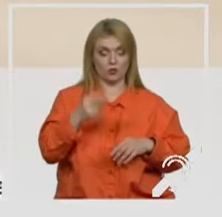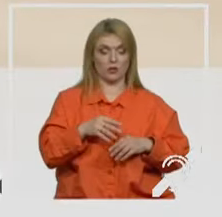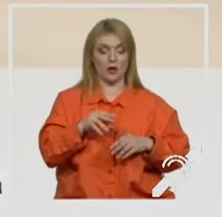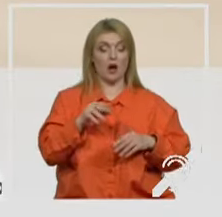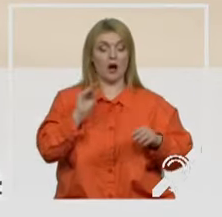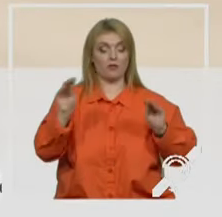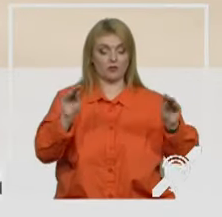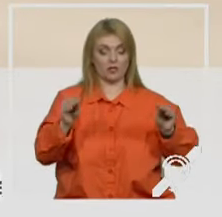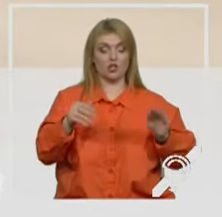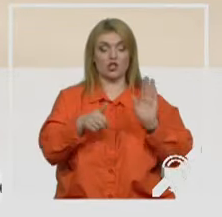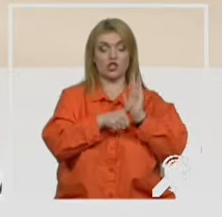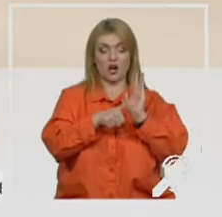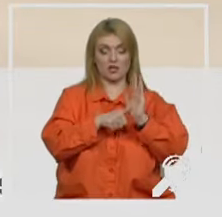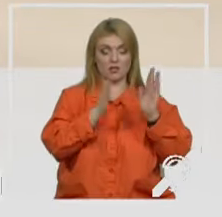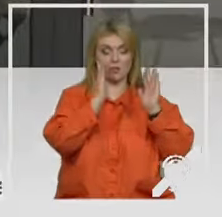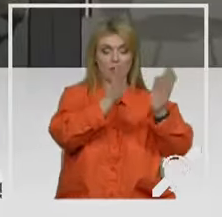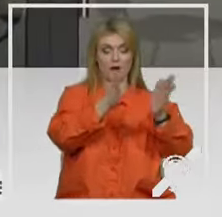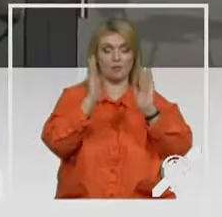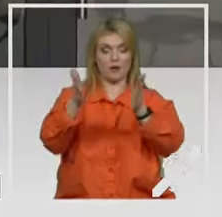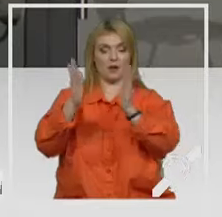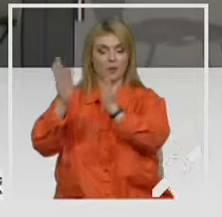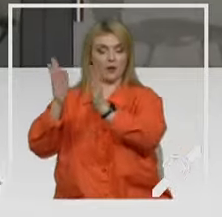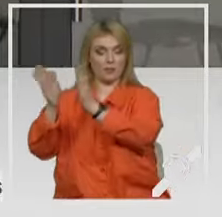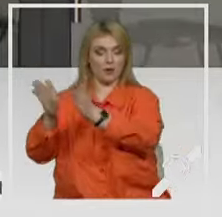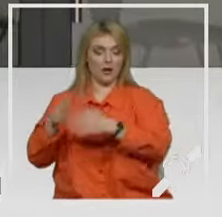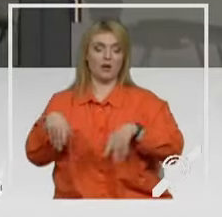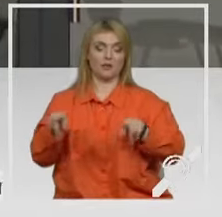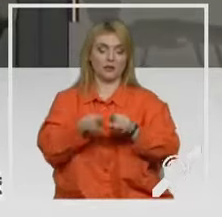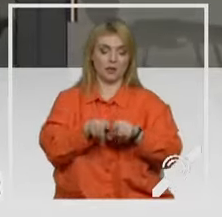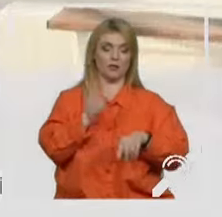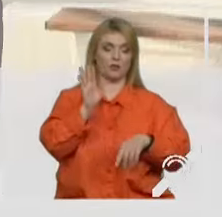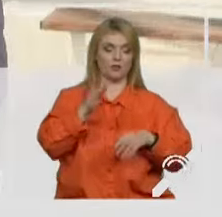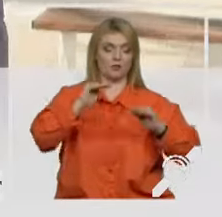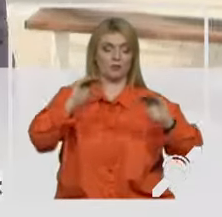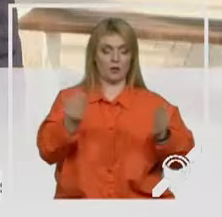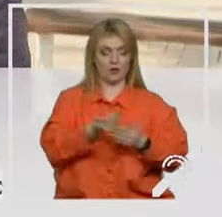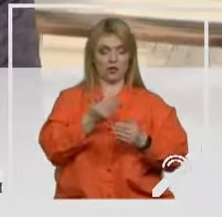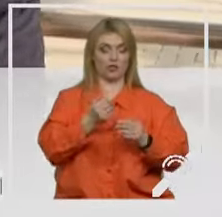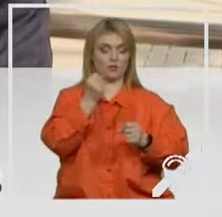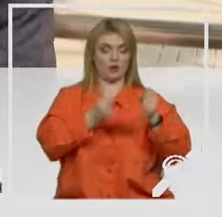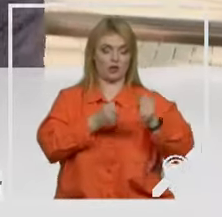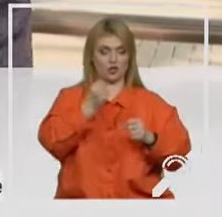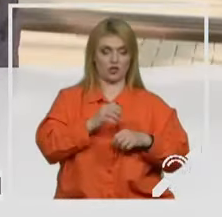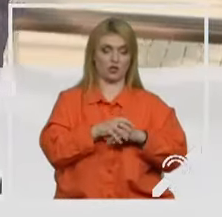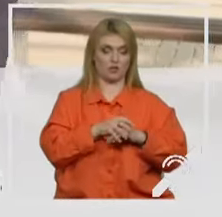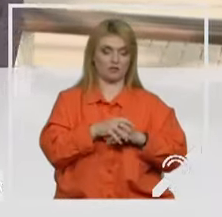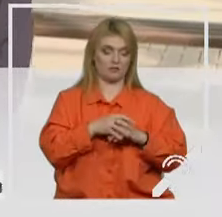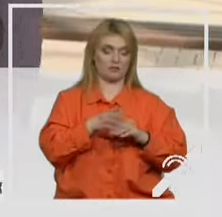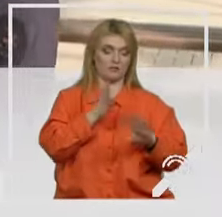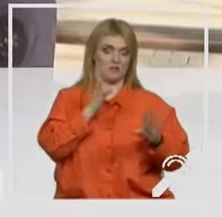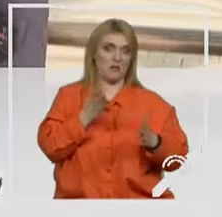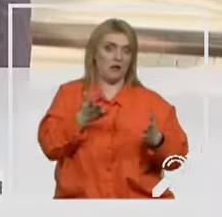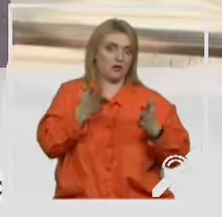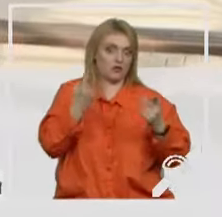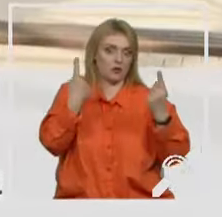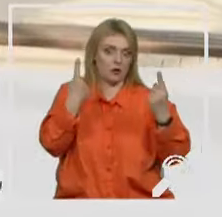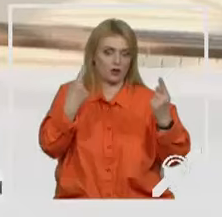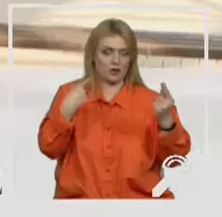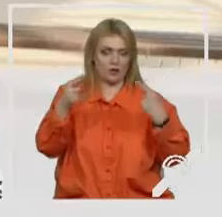piste noi de control vamal, ceea ce va contribui la fluidizarea traficului. La sigur că e o mare diferență, s-au făcut niște